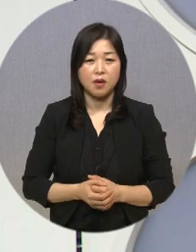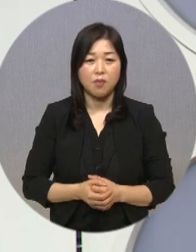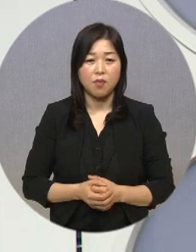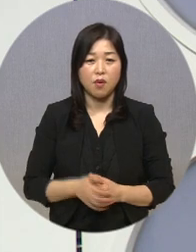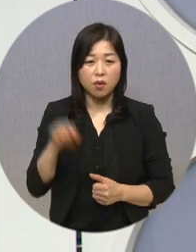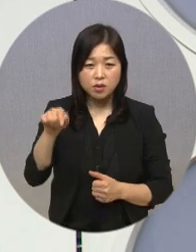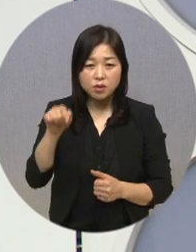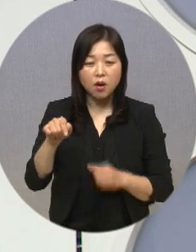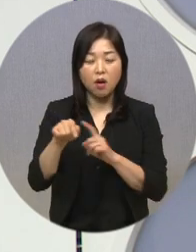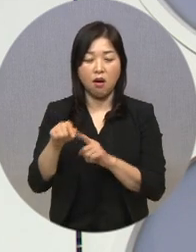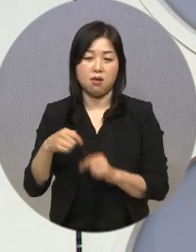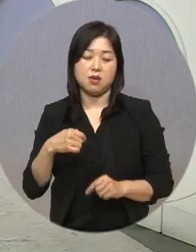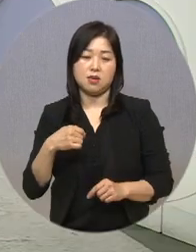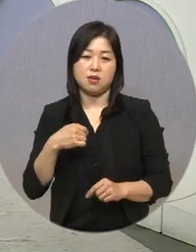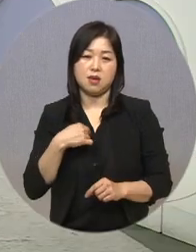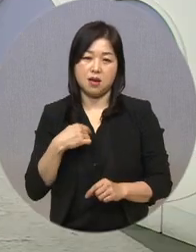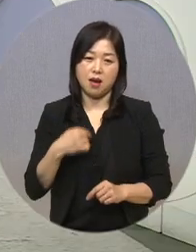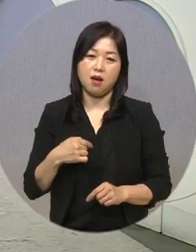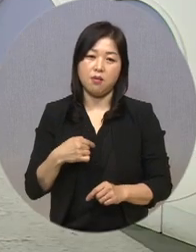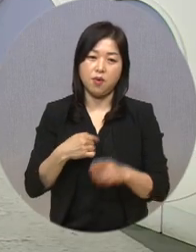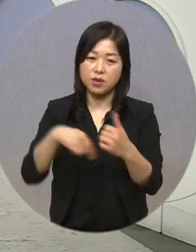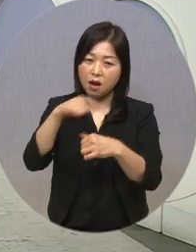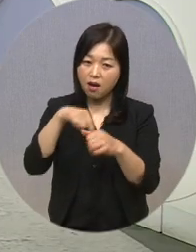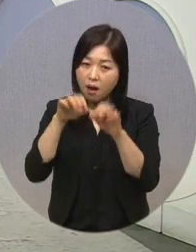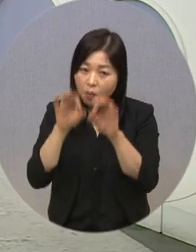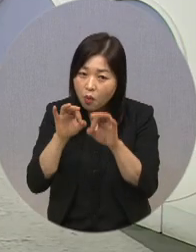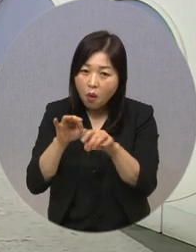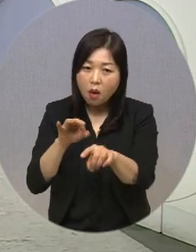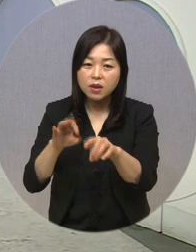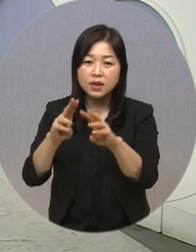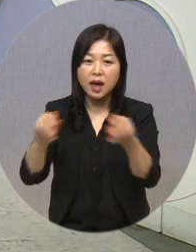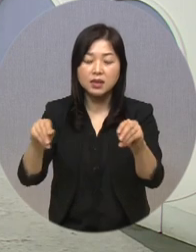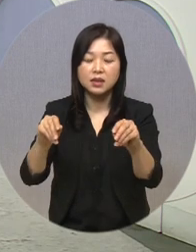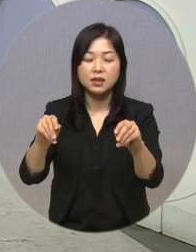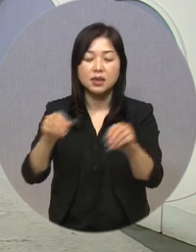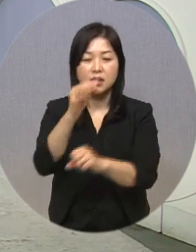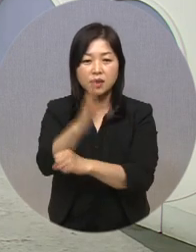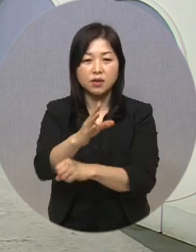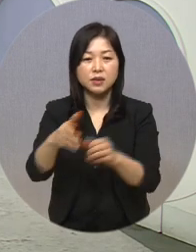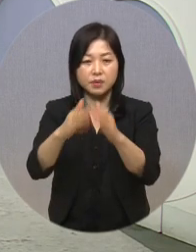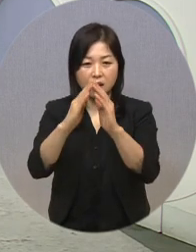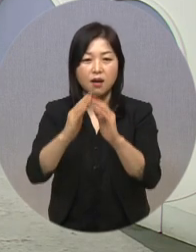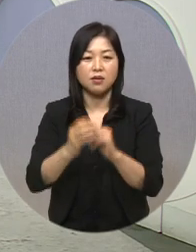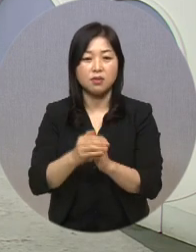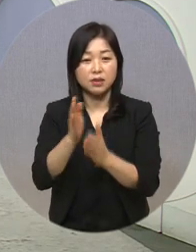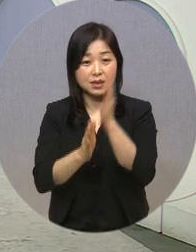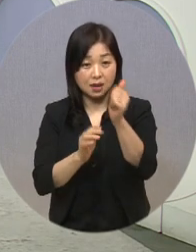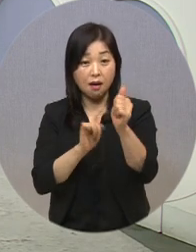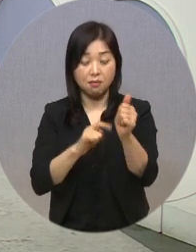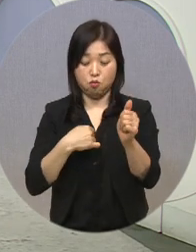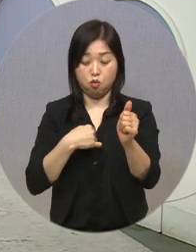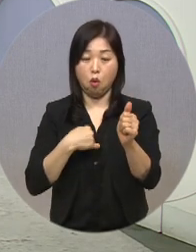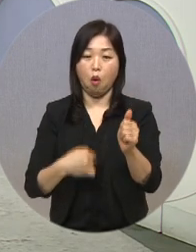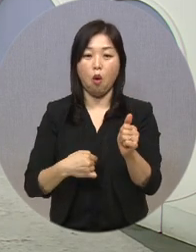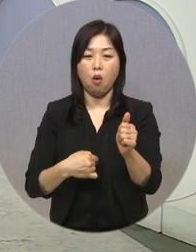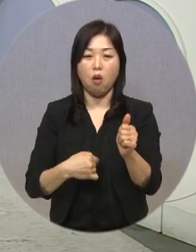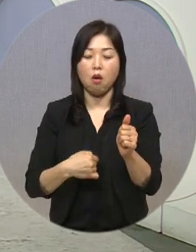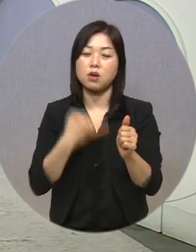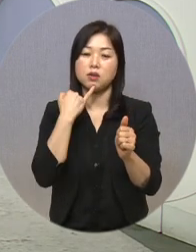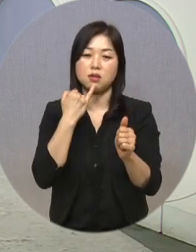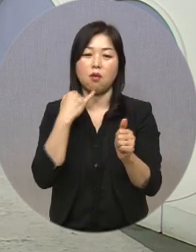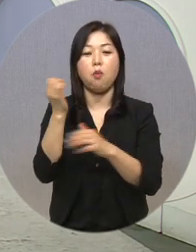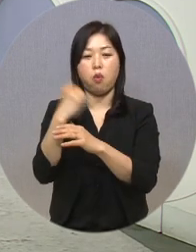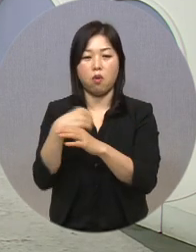거기다 집을 하나 지었어요 제가. 땅을 하나 사갖고는 시장이라 또 좀 봐준다네. 그래갖고는